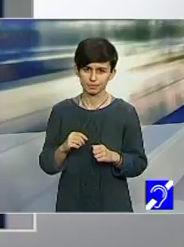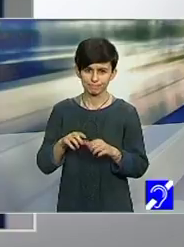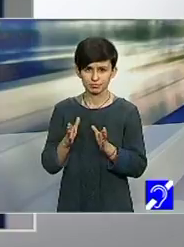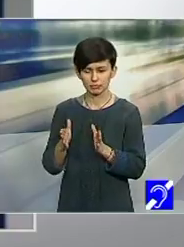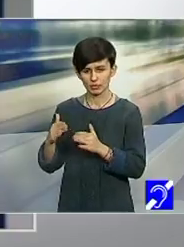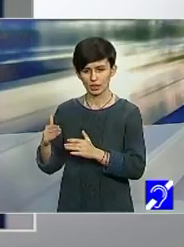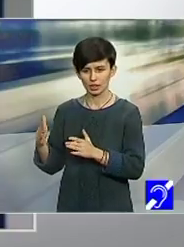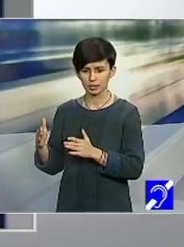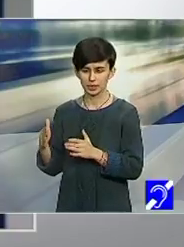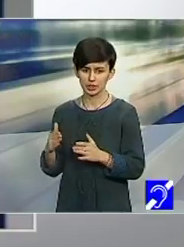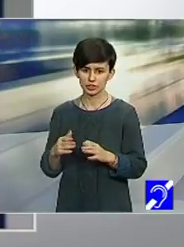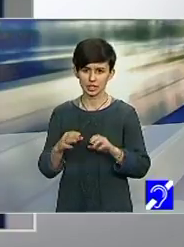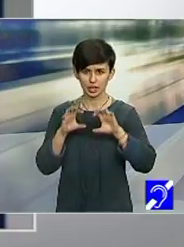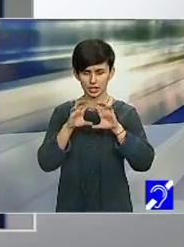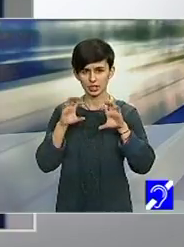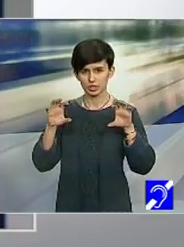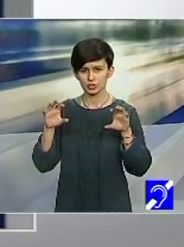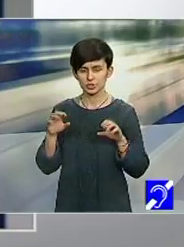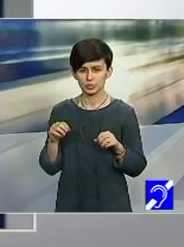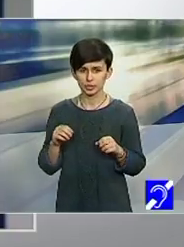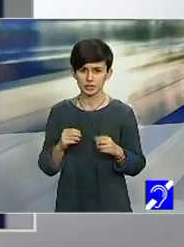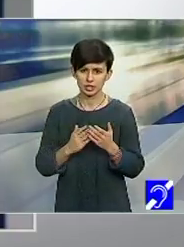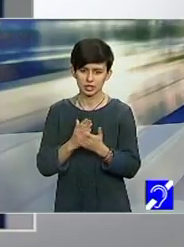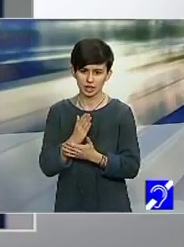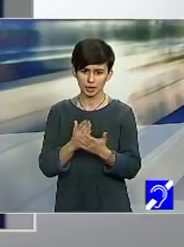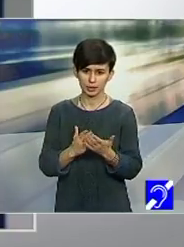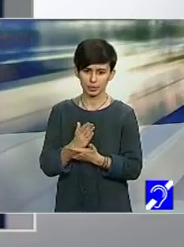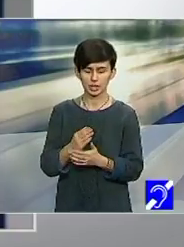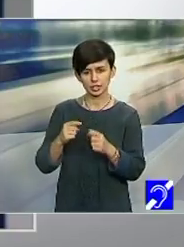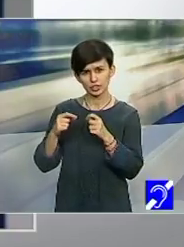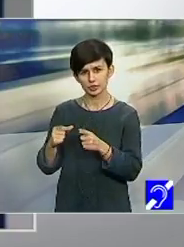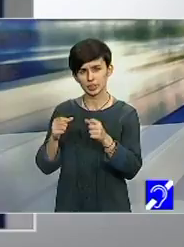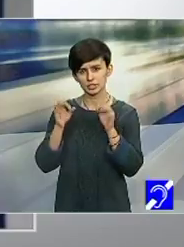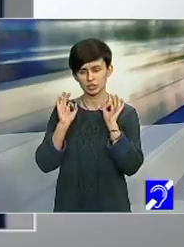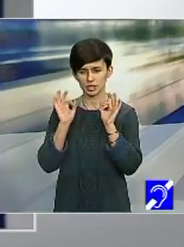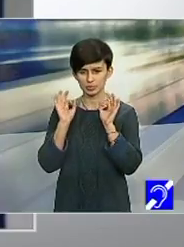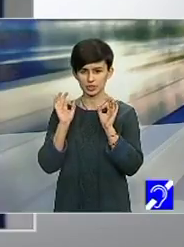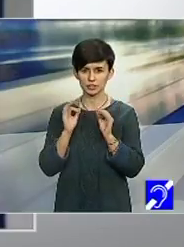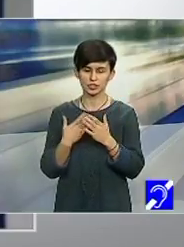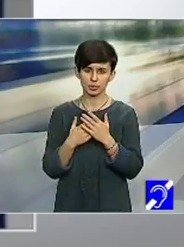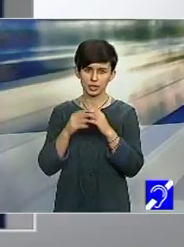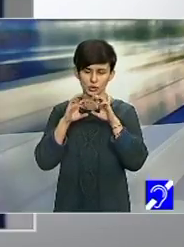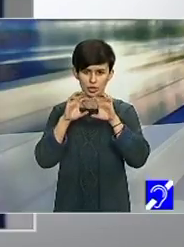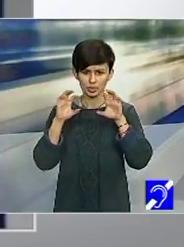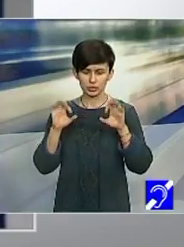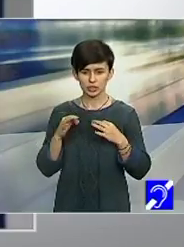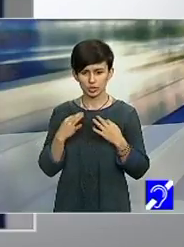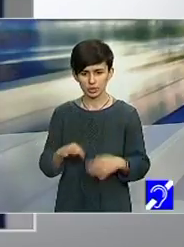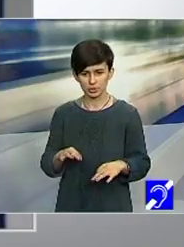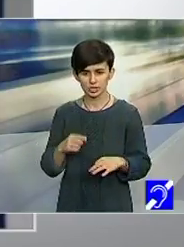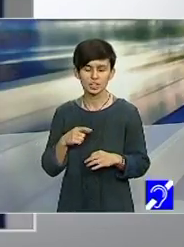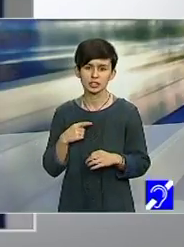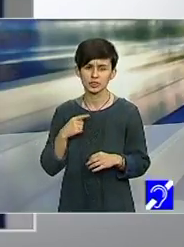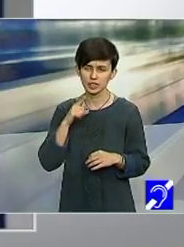amenajarea expoziției permanente a celorlalte spații specifice unui muzeu modern, să fie rezultatul